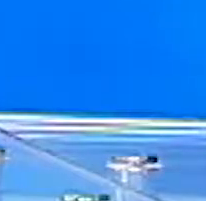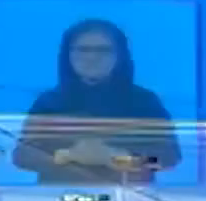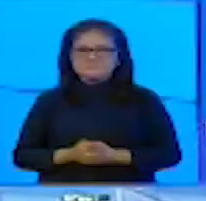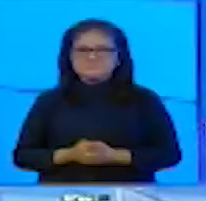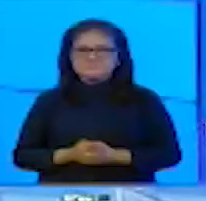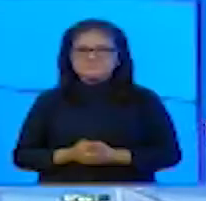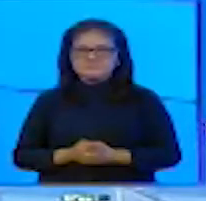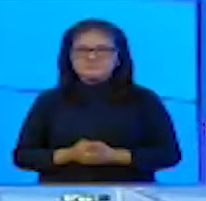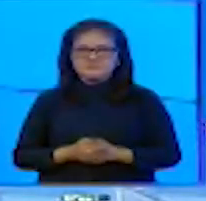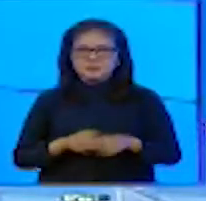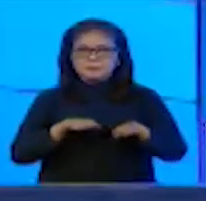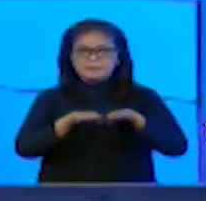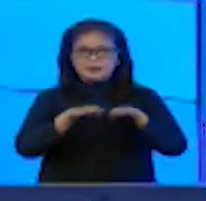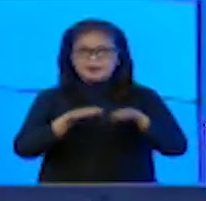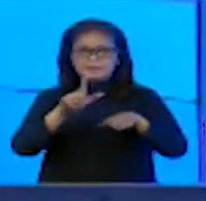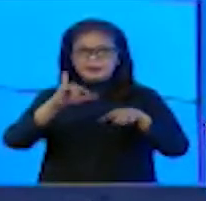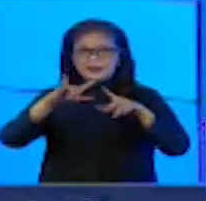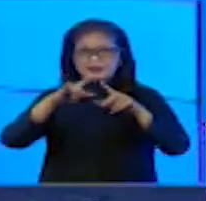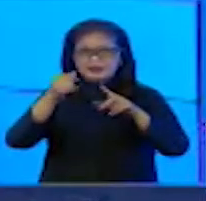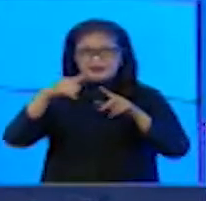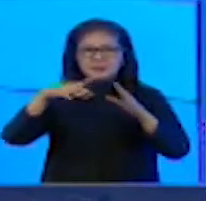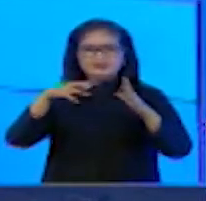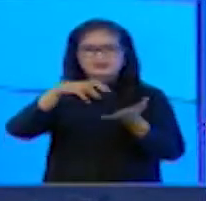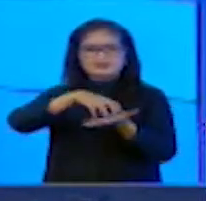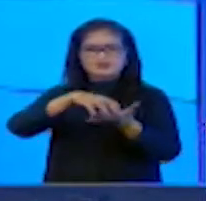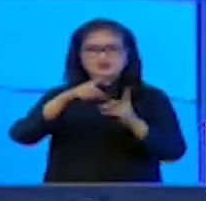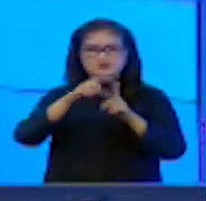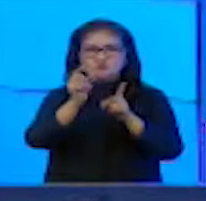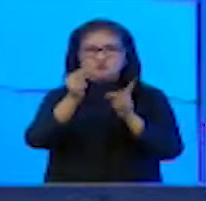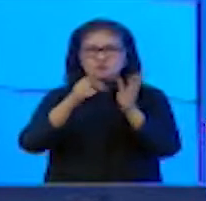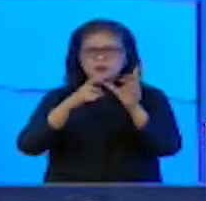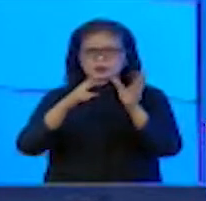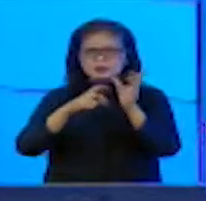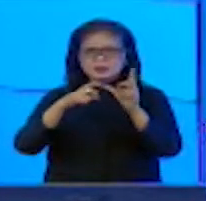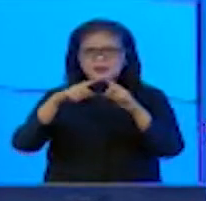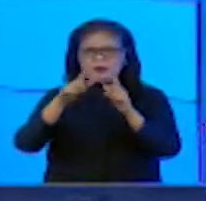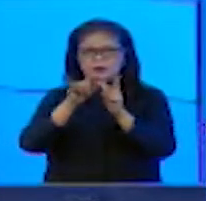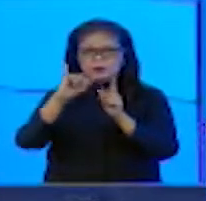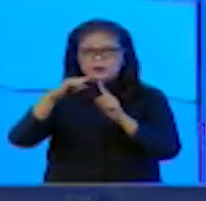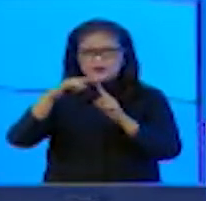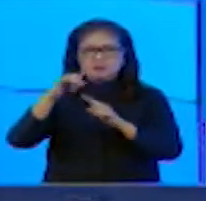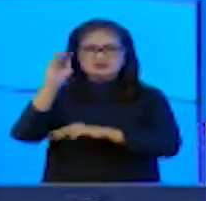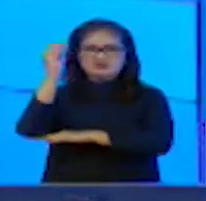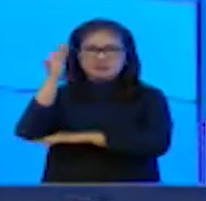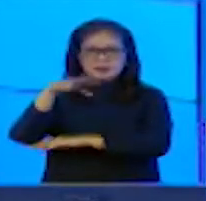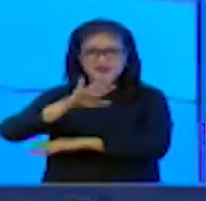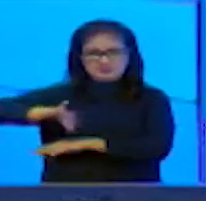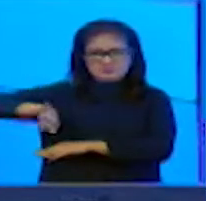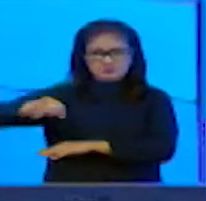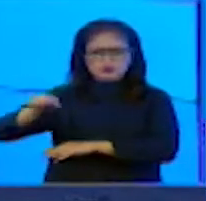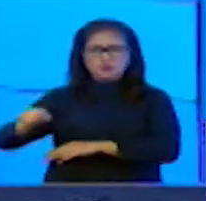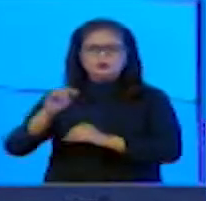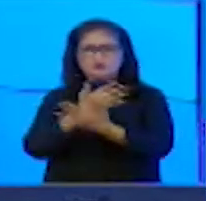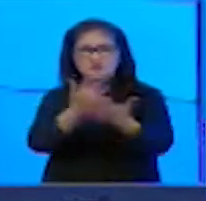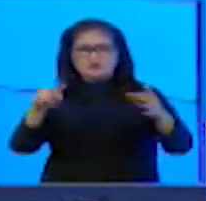Pemirsa, pembubaran balap liar di kawasan Duren Sawit, Jakarta Timur, Rabu malam diwarnai dengan tembakan peringatan. Karena panik saat dibubarkan petugas, 4